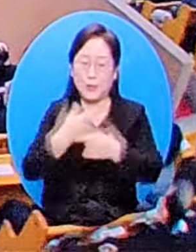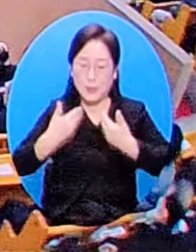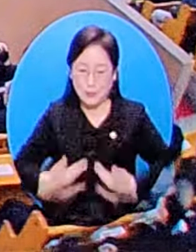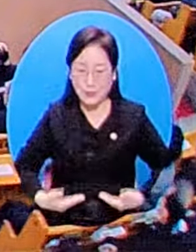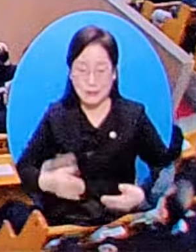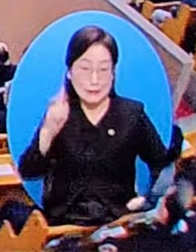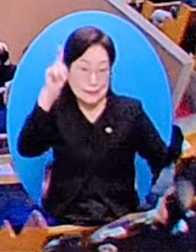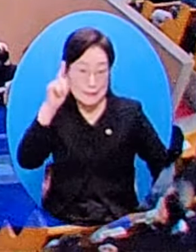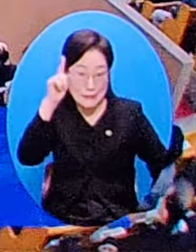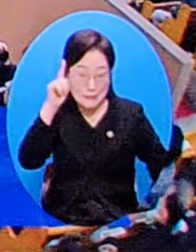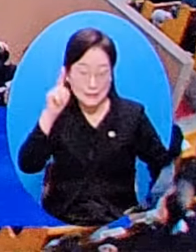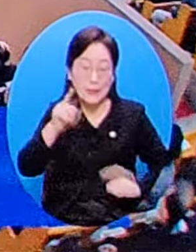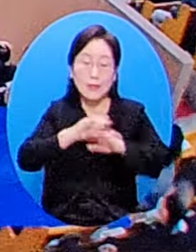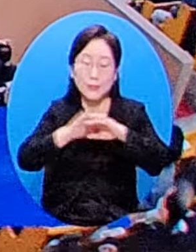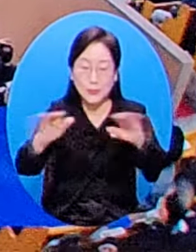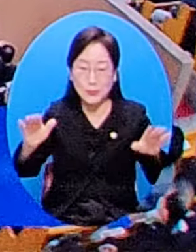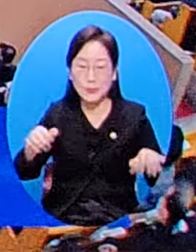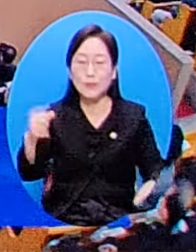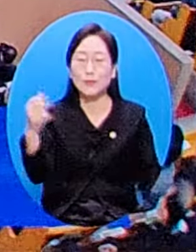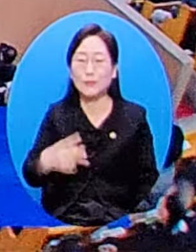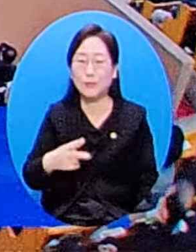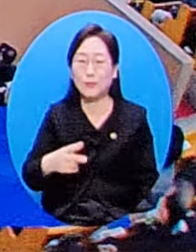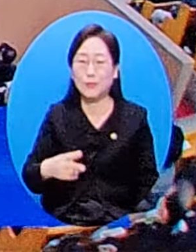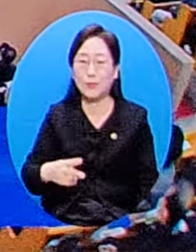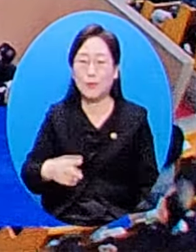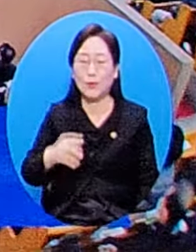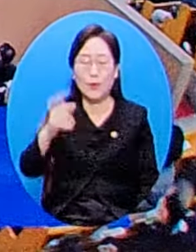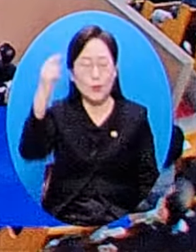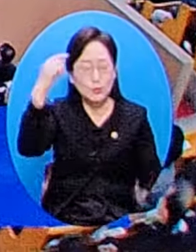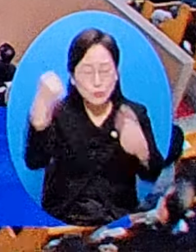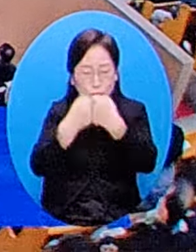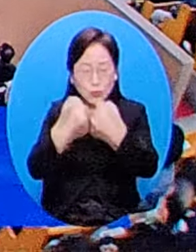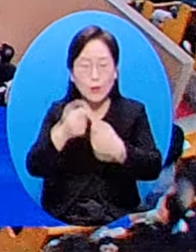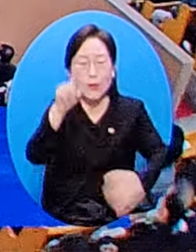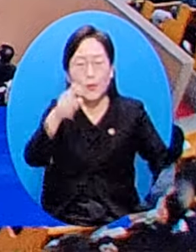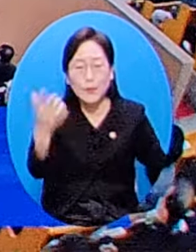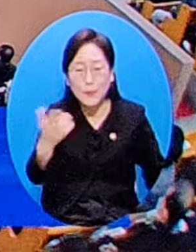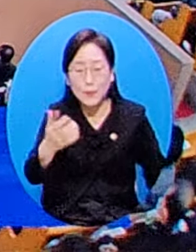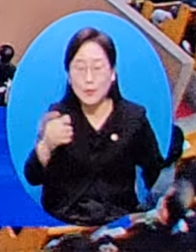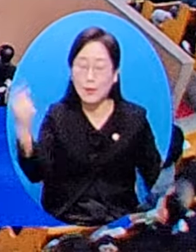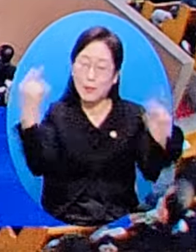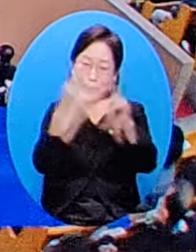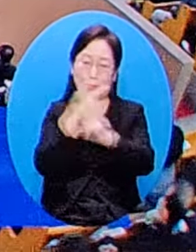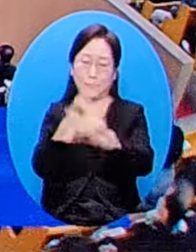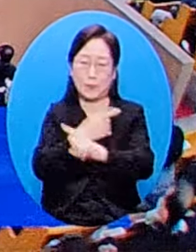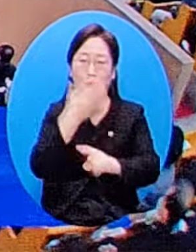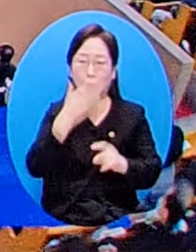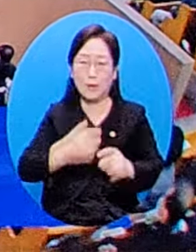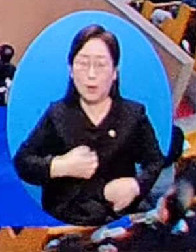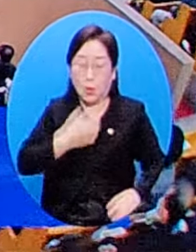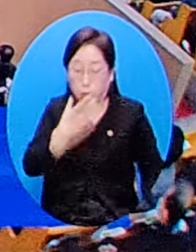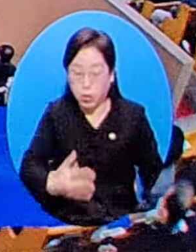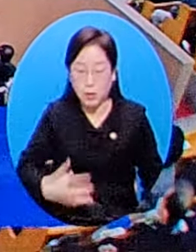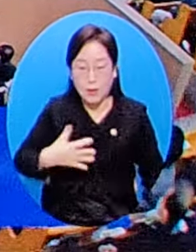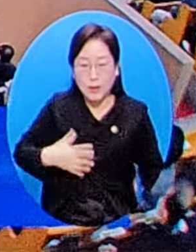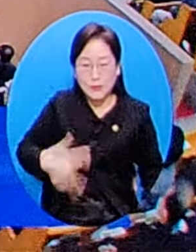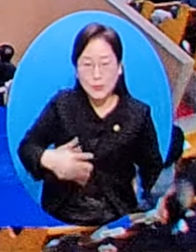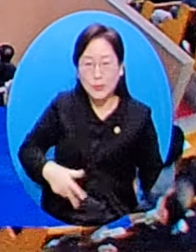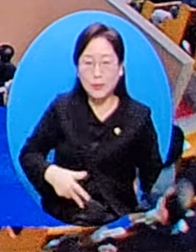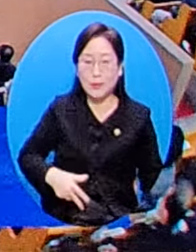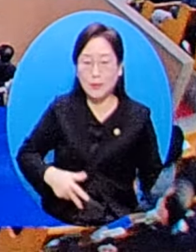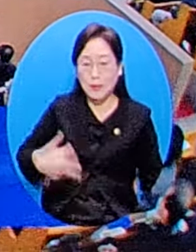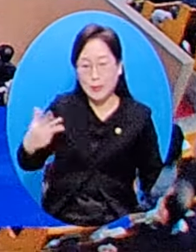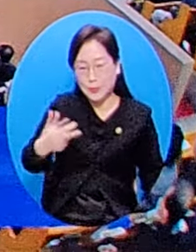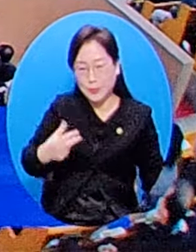신경쇠약에서 노임을 받게 되고 그리고 두통이나 허리 통증이 고침받고 구토, 설사, 변비